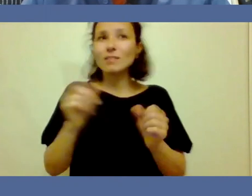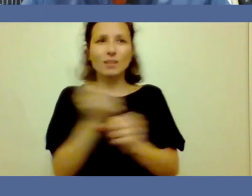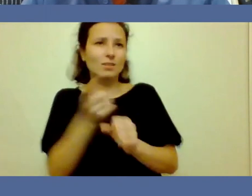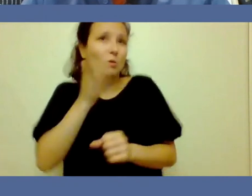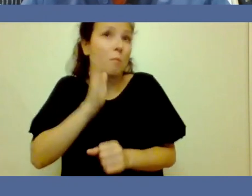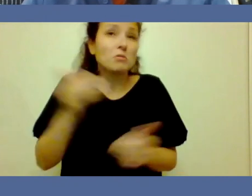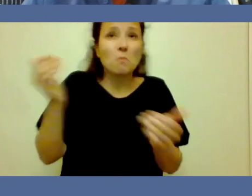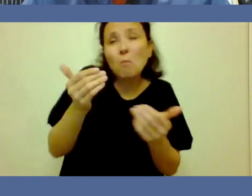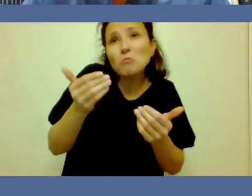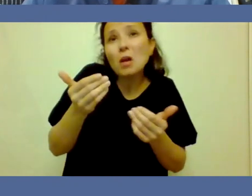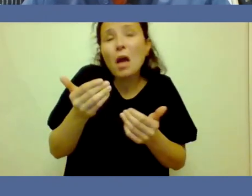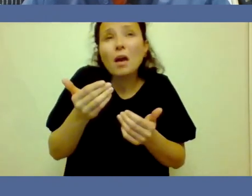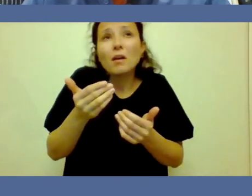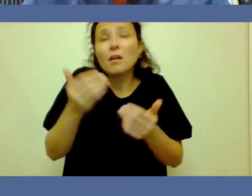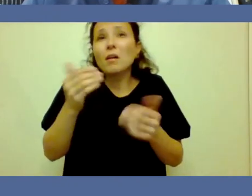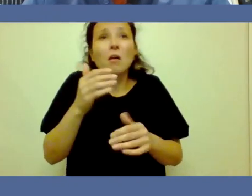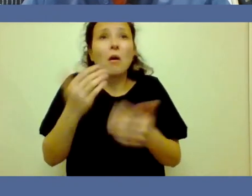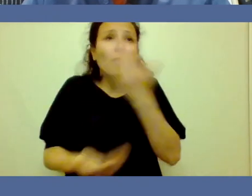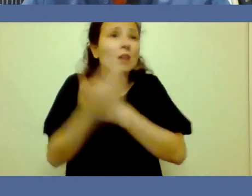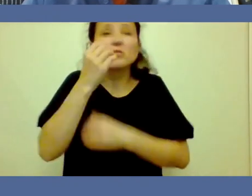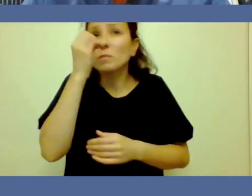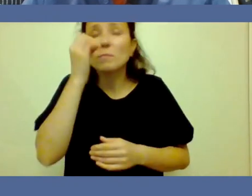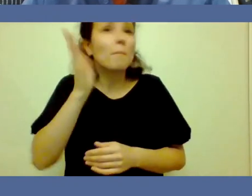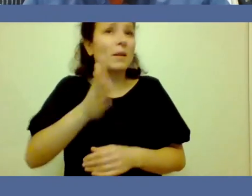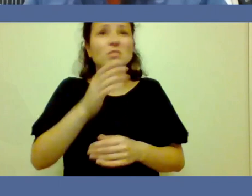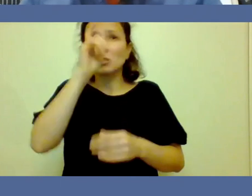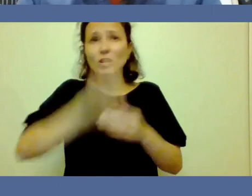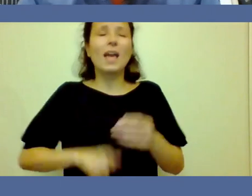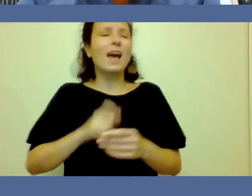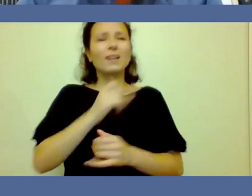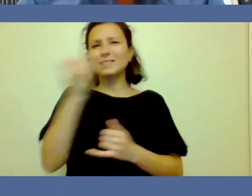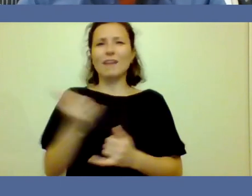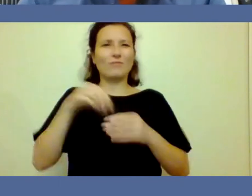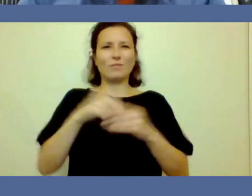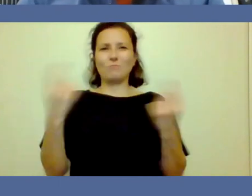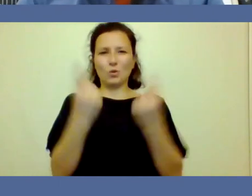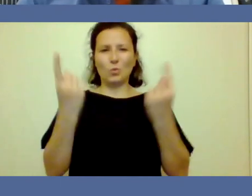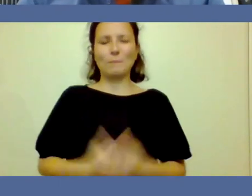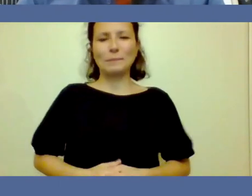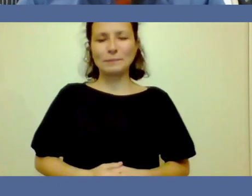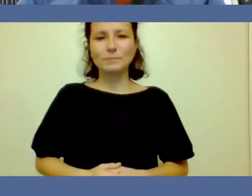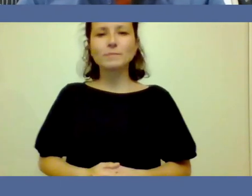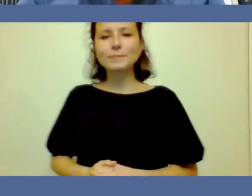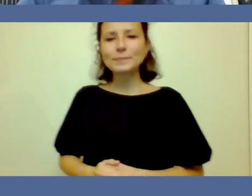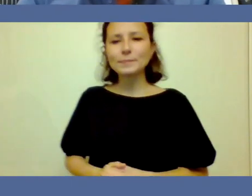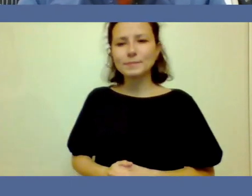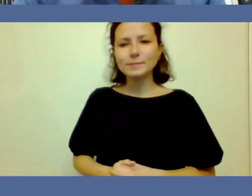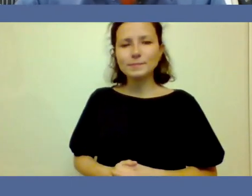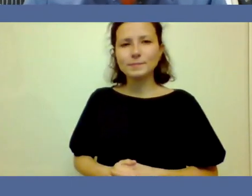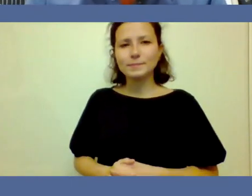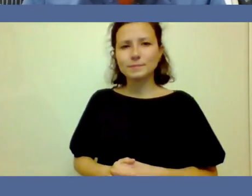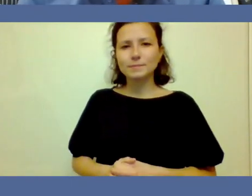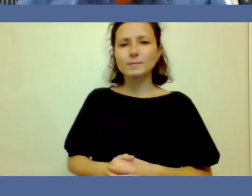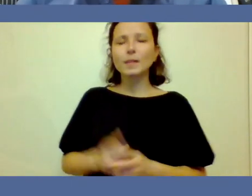naciąć, ale zawsze jest przygoda, tak? Mm-hmm. Po jednym ze